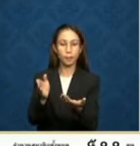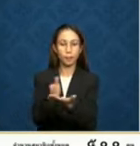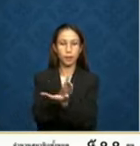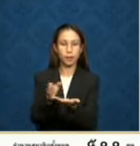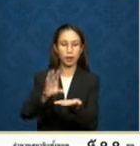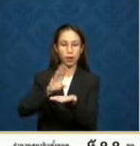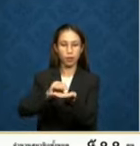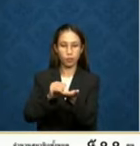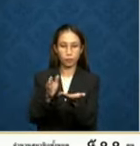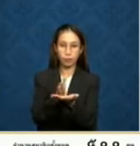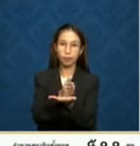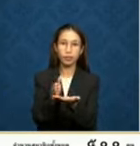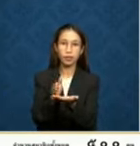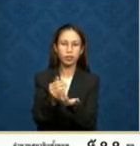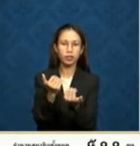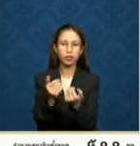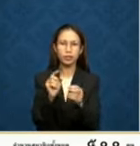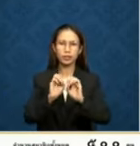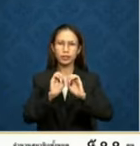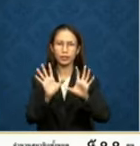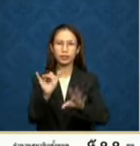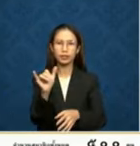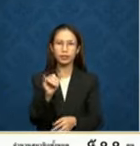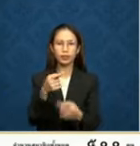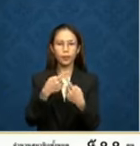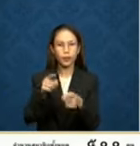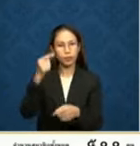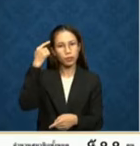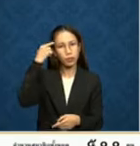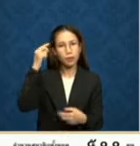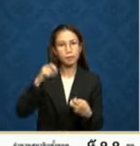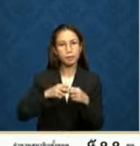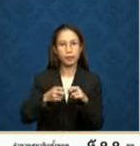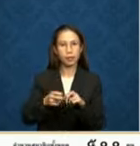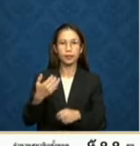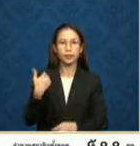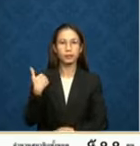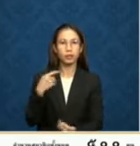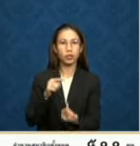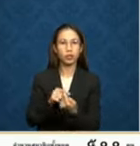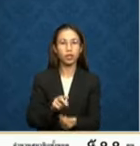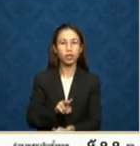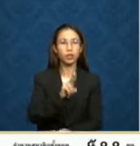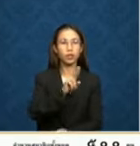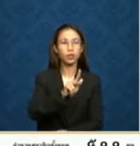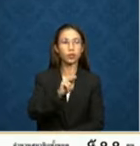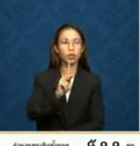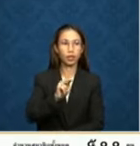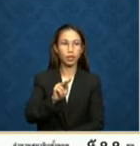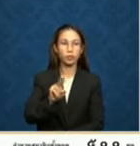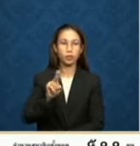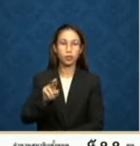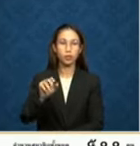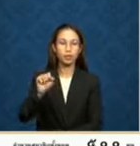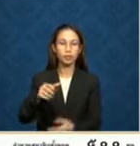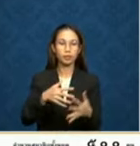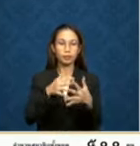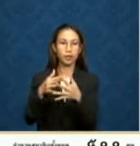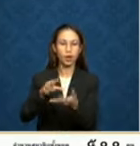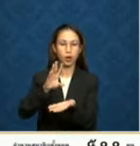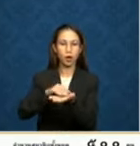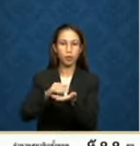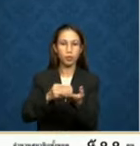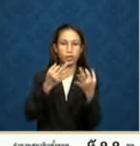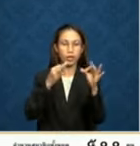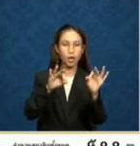ของขอมูลที่ตอนนี้นอกจากจะยงไมชดเจแล้ว ก็น่าจะมปญหาด้วยอย่างท UK กับ USับ เขาจะแ่งเปนขอมูลสาธารณา